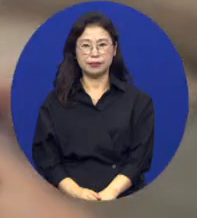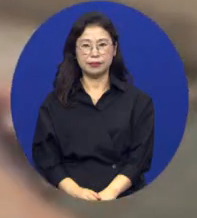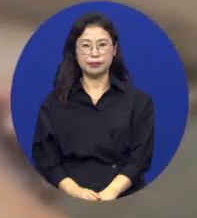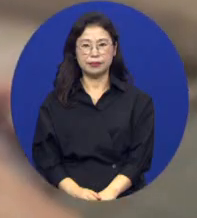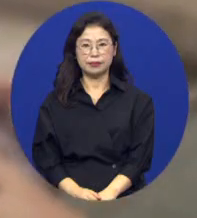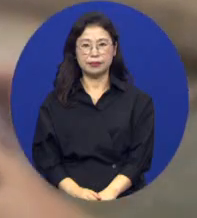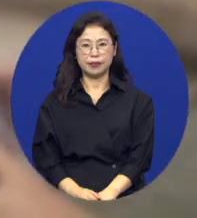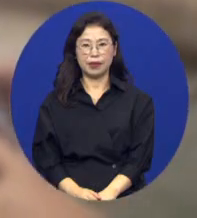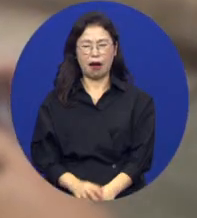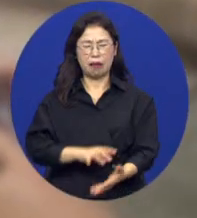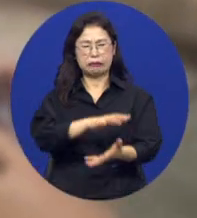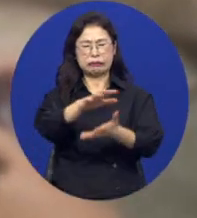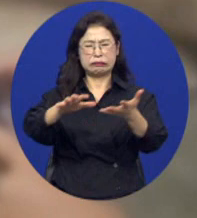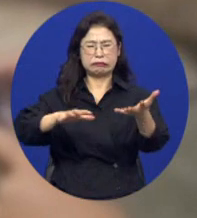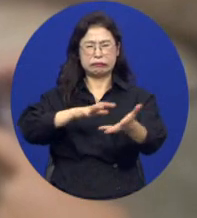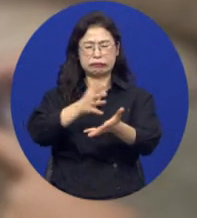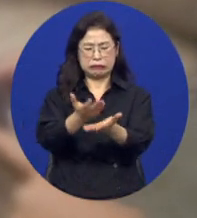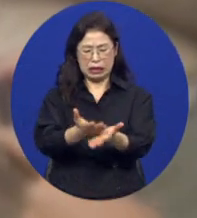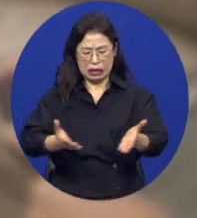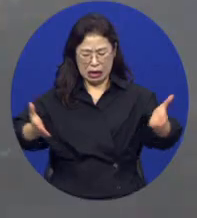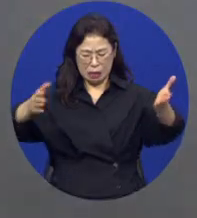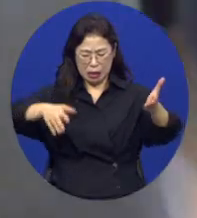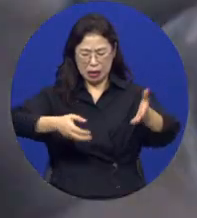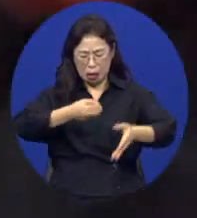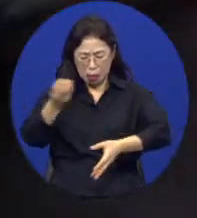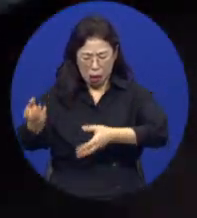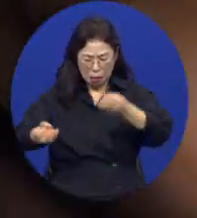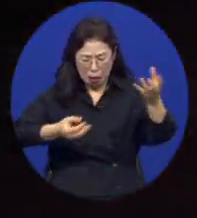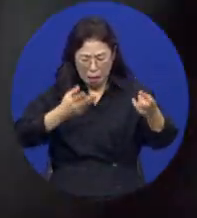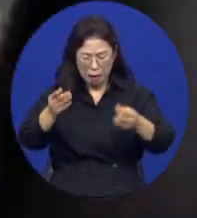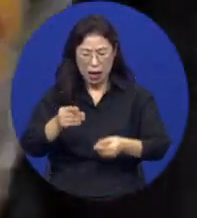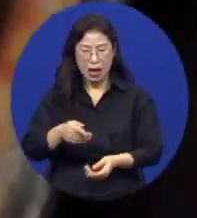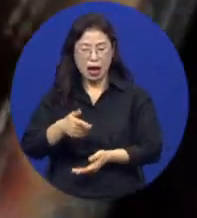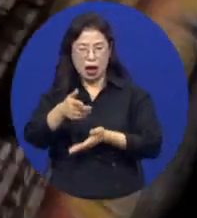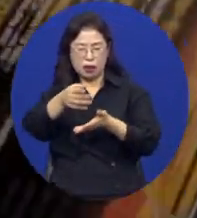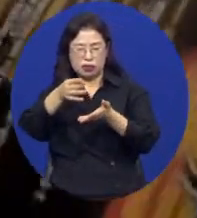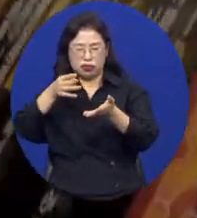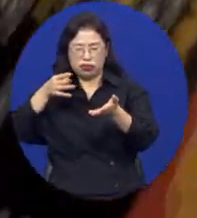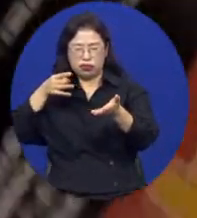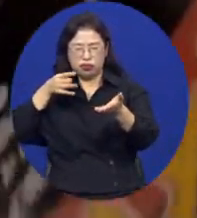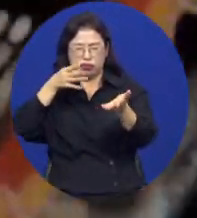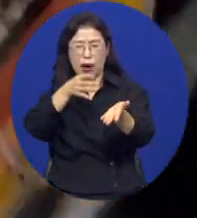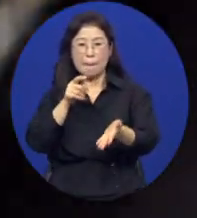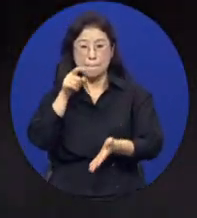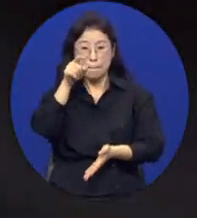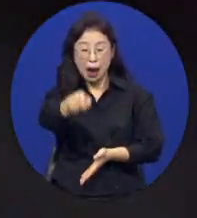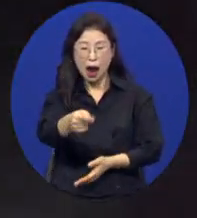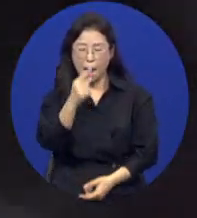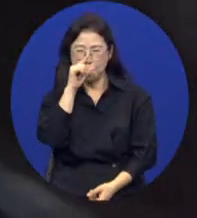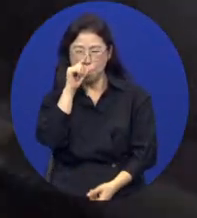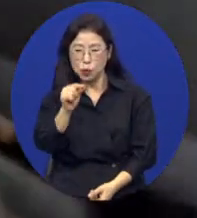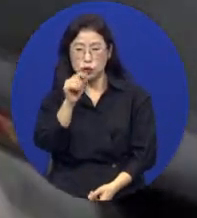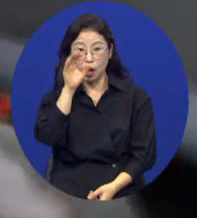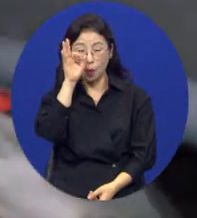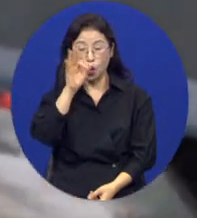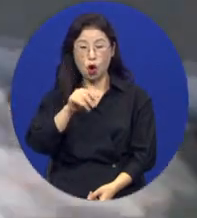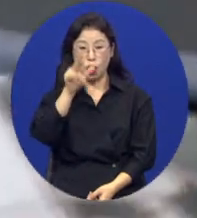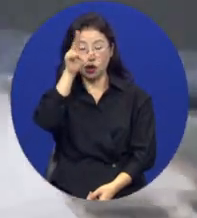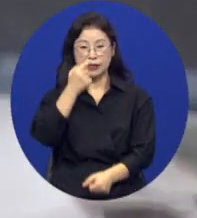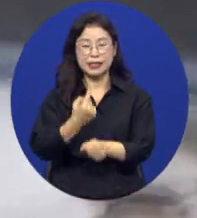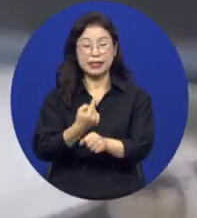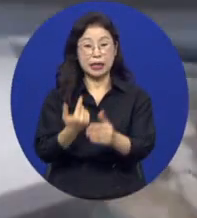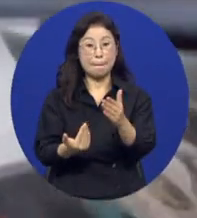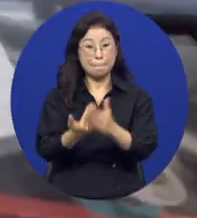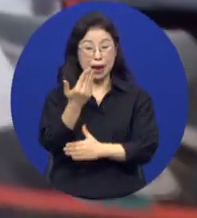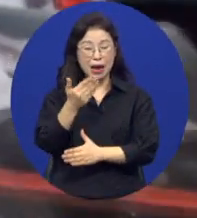어지럽게 널부러진 커다란 가방을 들춰내자 날카로운 화살이 모습을 드러냅니다 경찰이 지난해